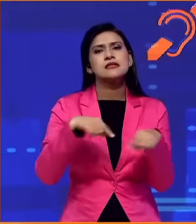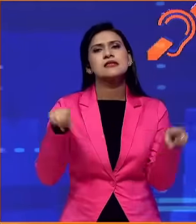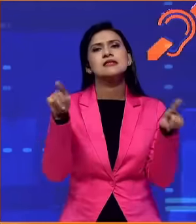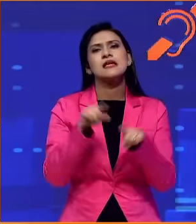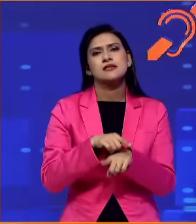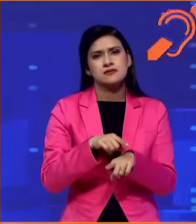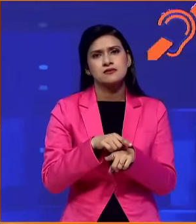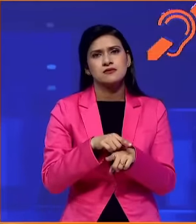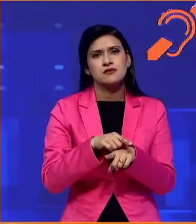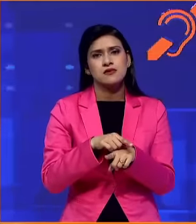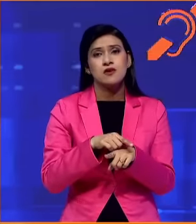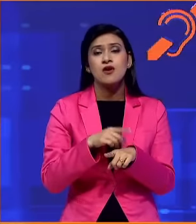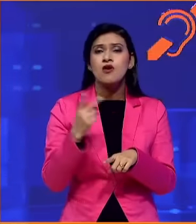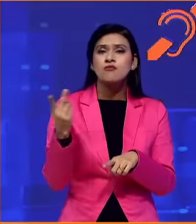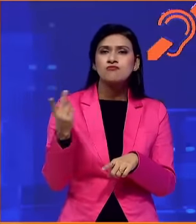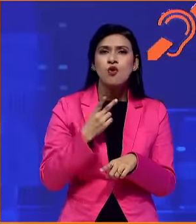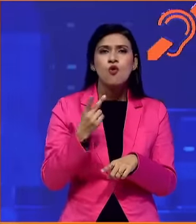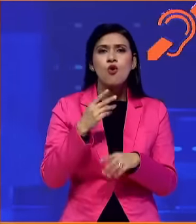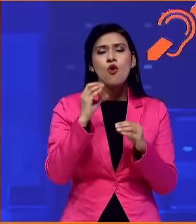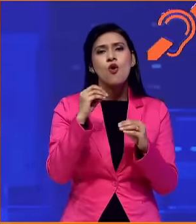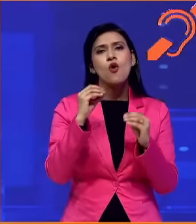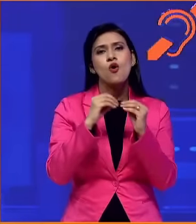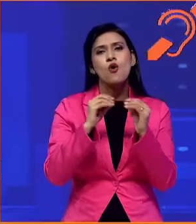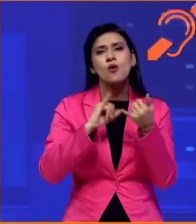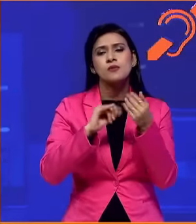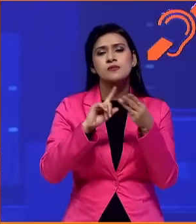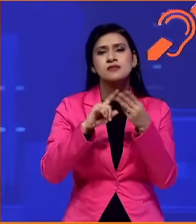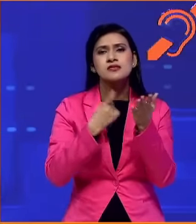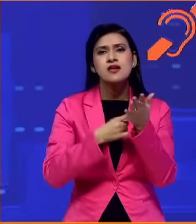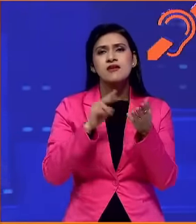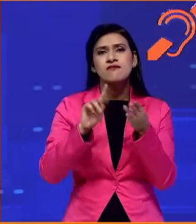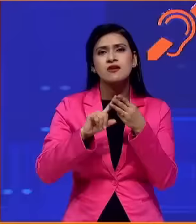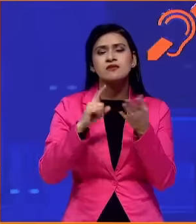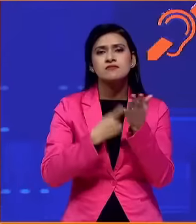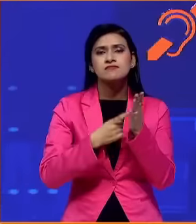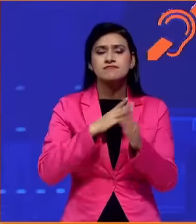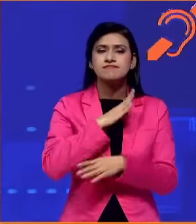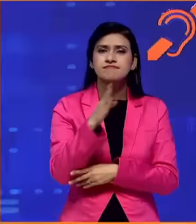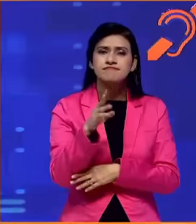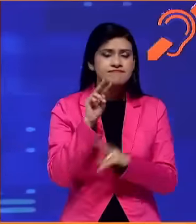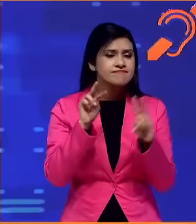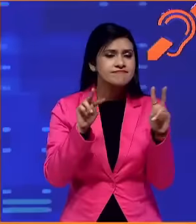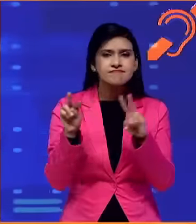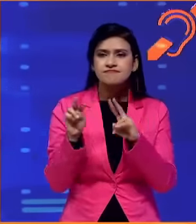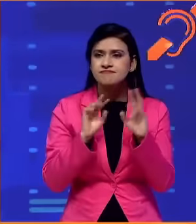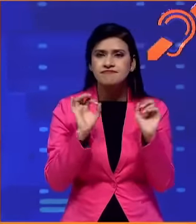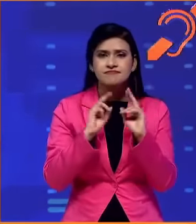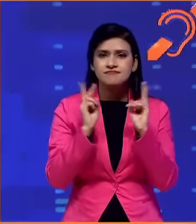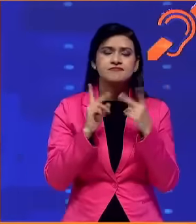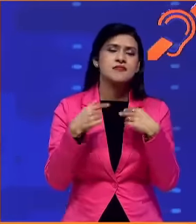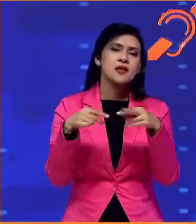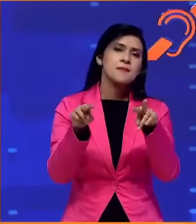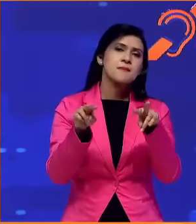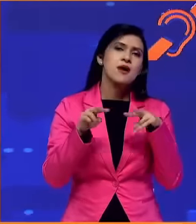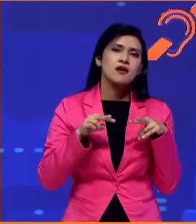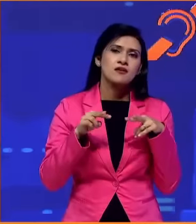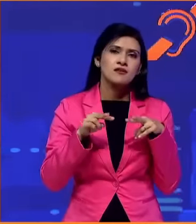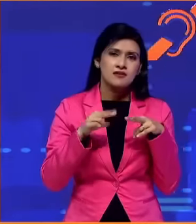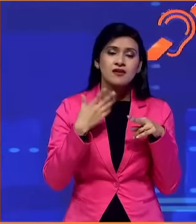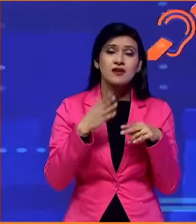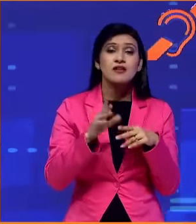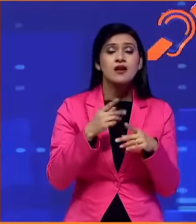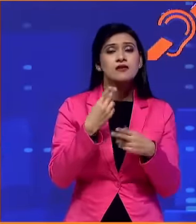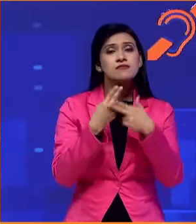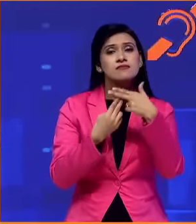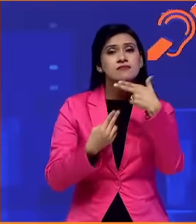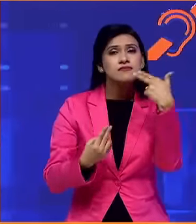पर्यवेक्षकबिना बैठककिएहीलौटगए।एकरिपोर्टप्रस्तुतकीगई, औरबादमेंमुख्यमंत्रीको दिल्लीबुलायागया;उन्होंने सोनिया